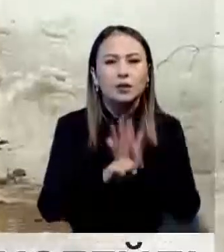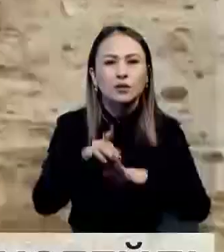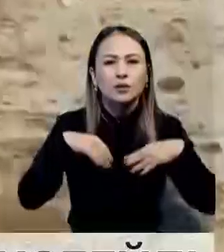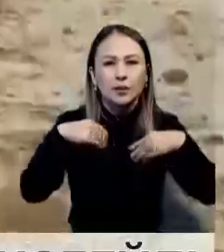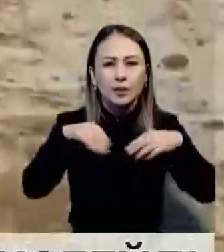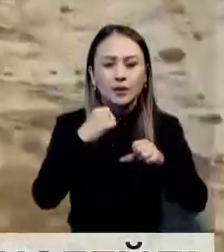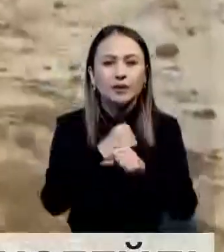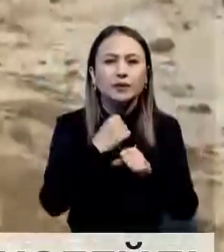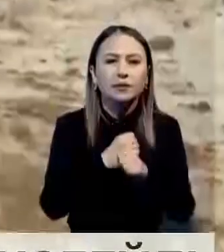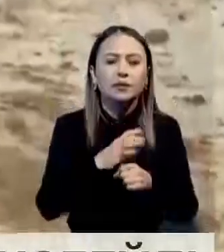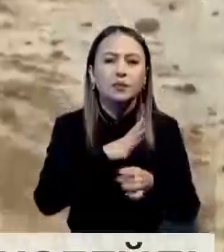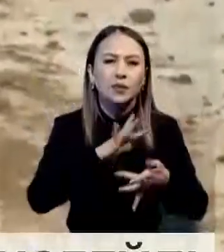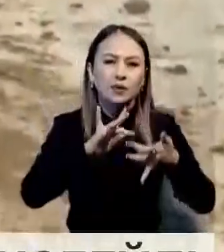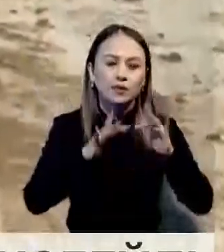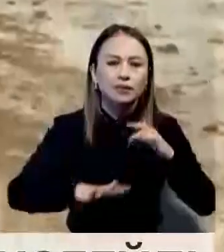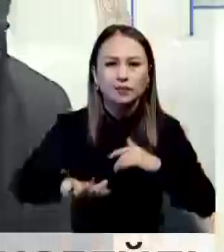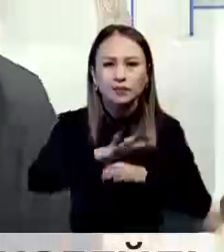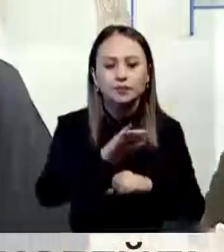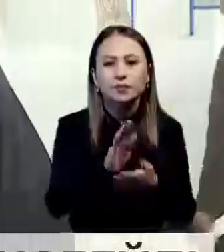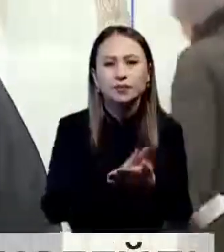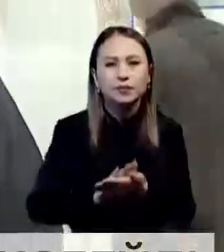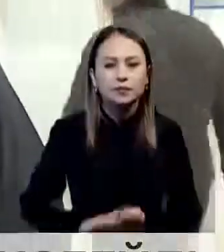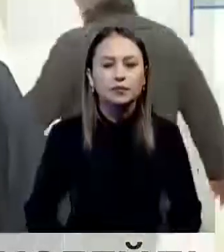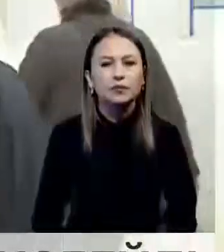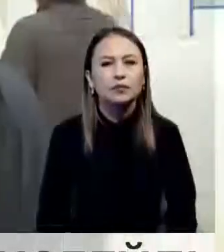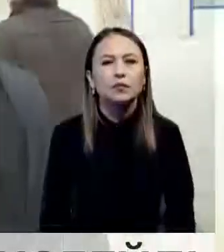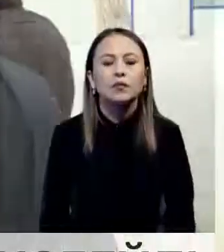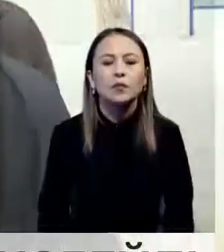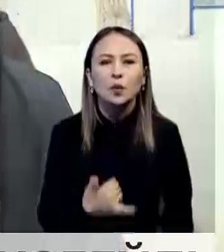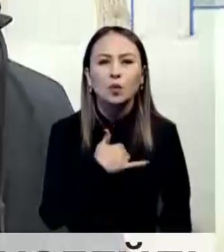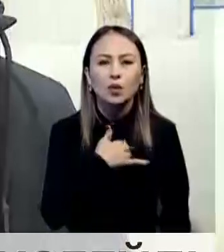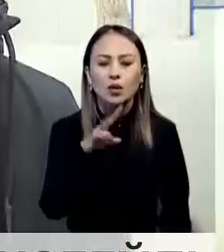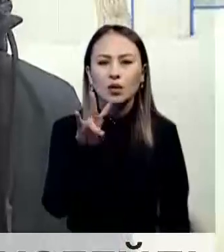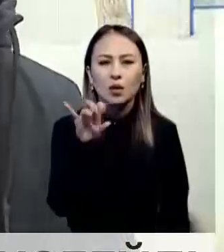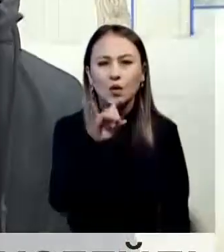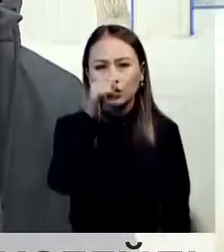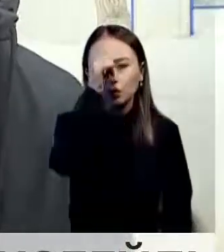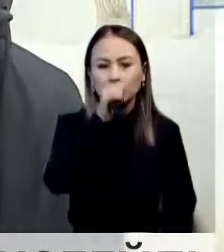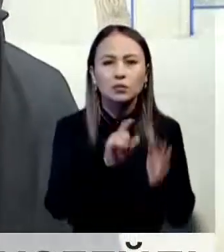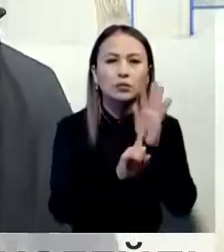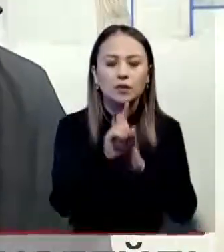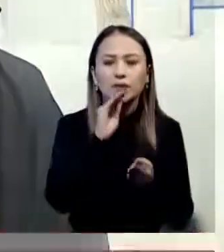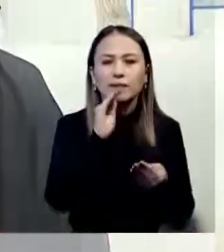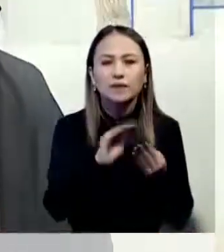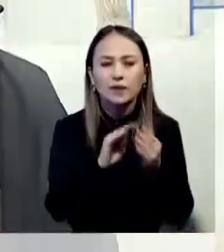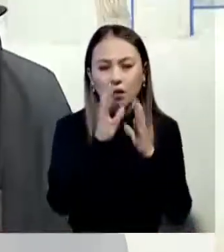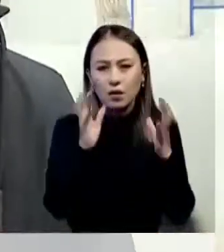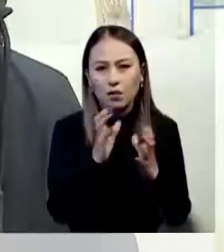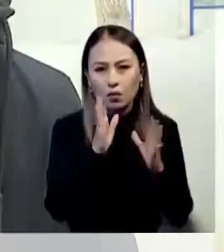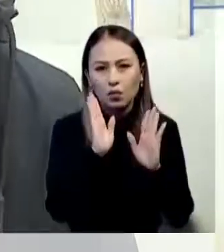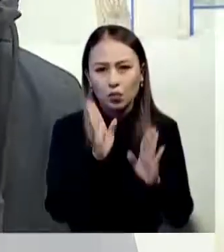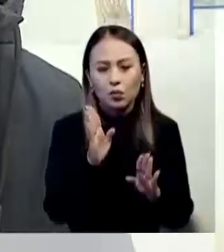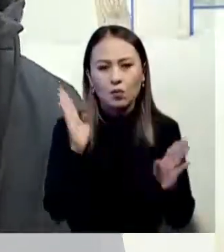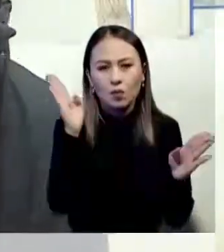Бірінші кезекте әлеуметтік нысандардың маңы тазартылады. Наурыз айында да дәл бүгінгіде ауарай сақталады деген болжам бар. Сондықтан